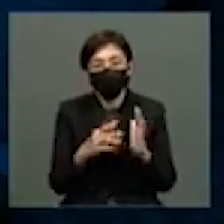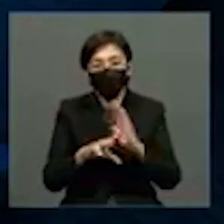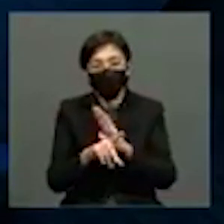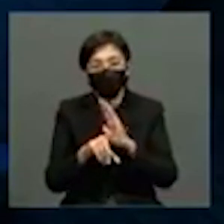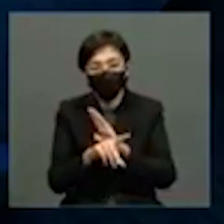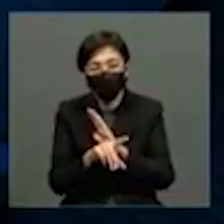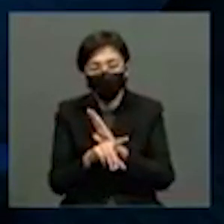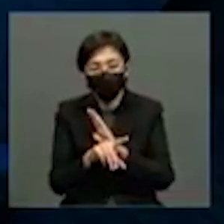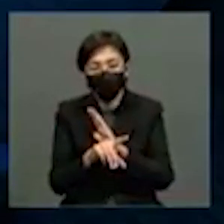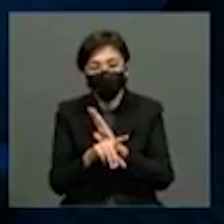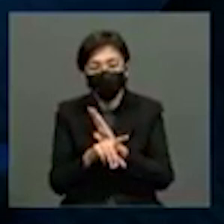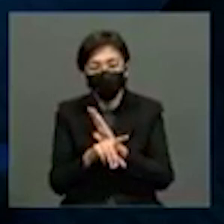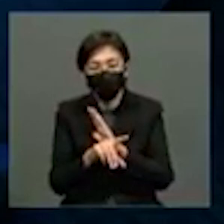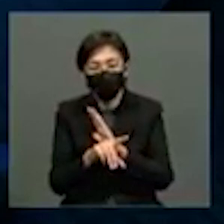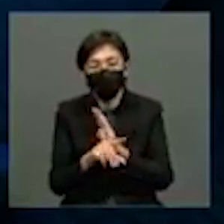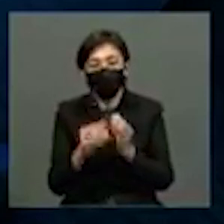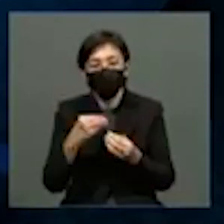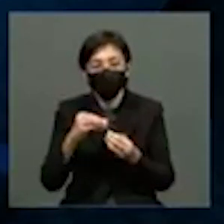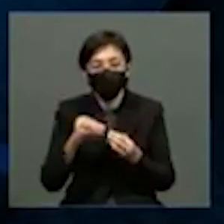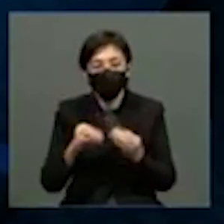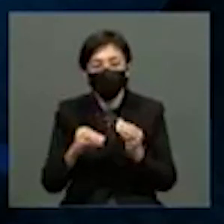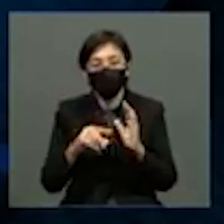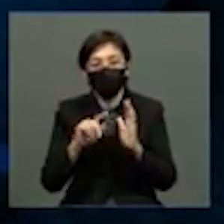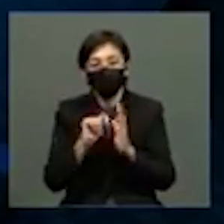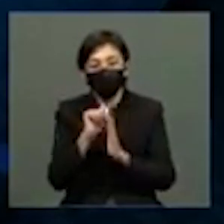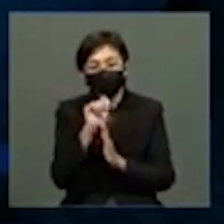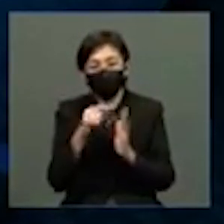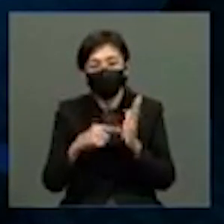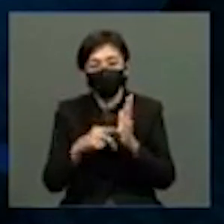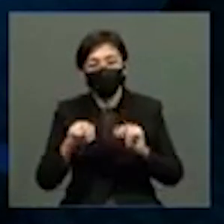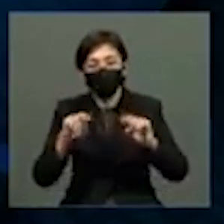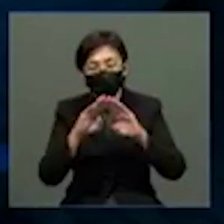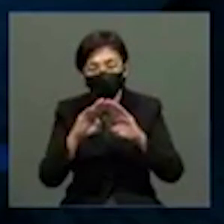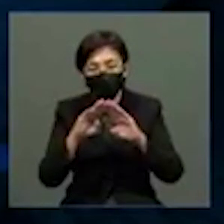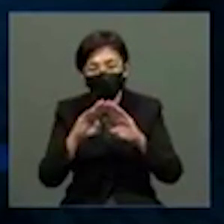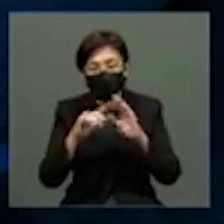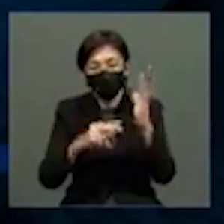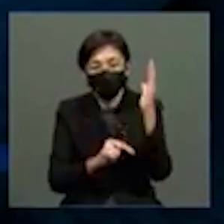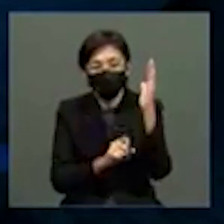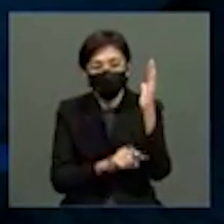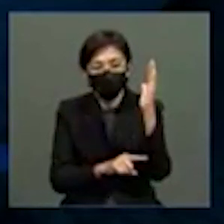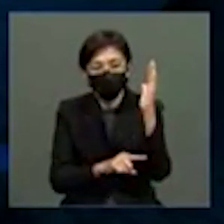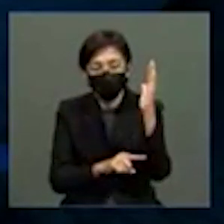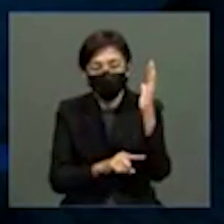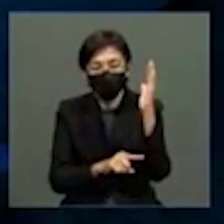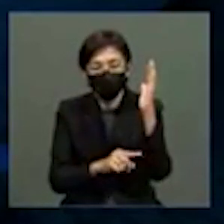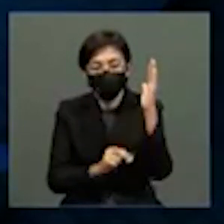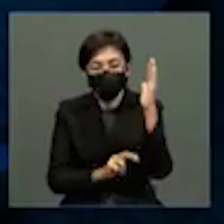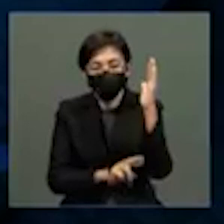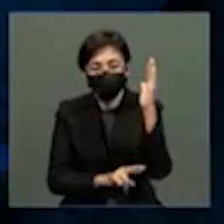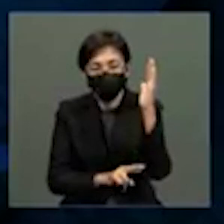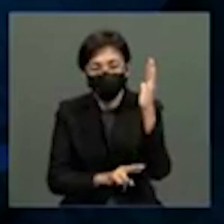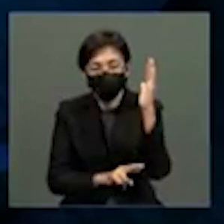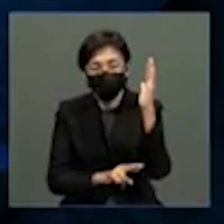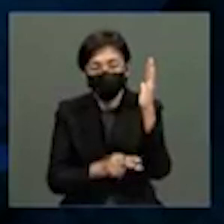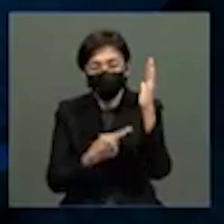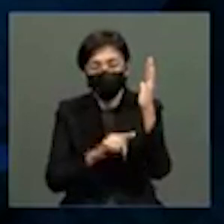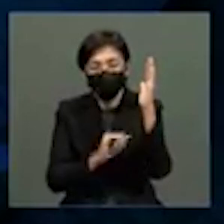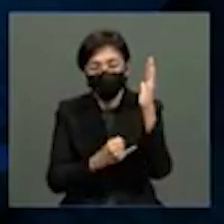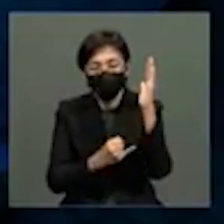รีฉะเชิงเทราตากนครปฐมนครศรีธรรมราชนราธิวาสประจวบ